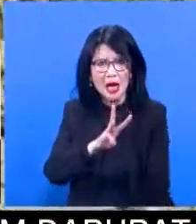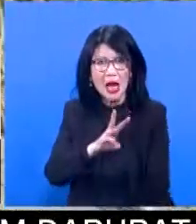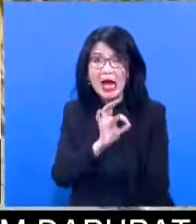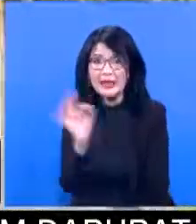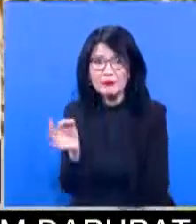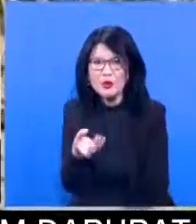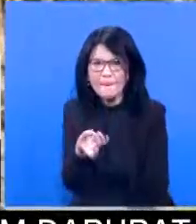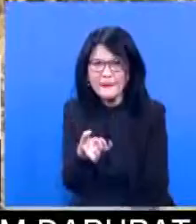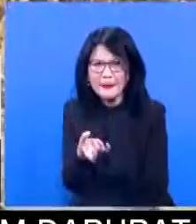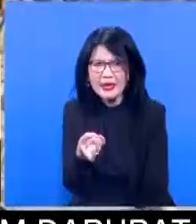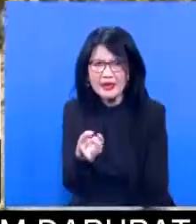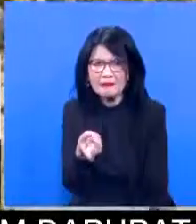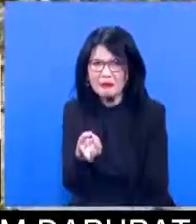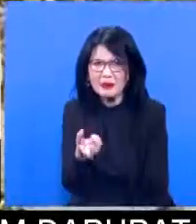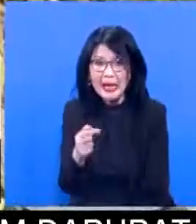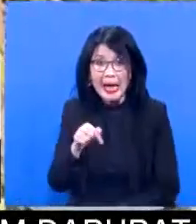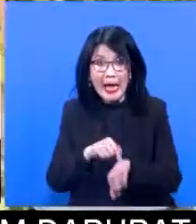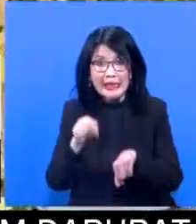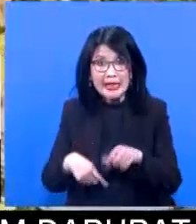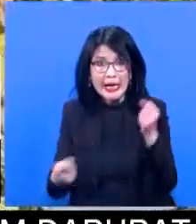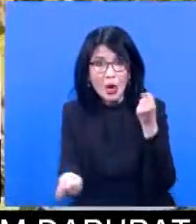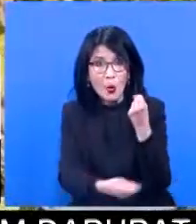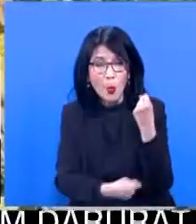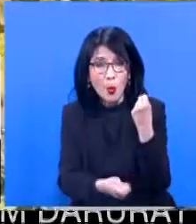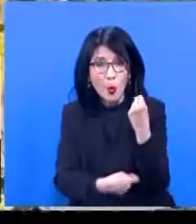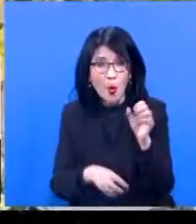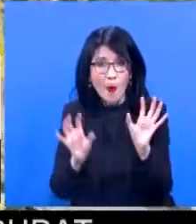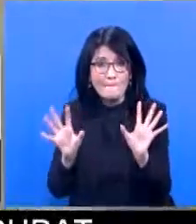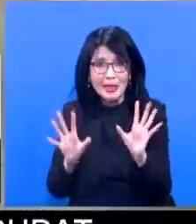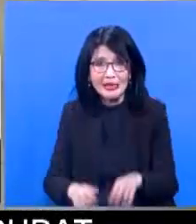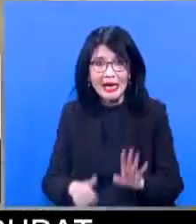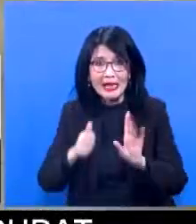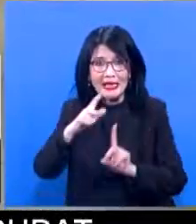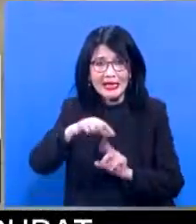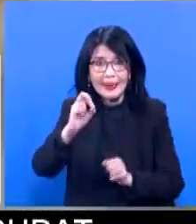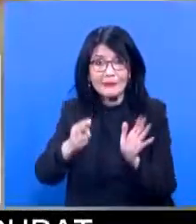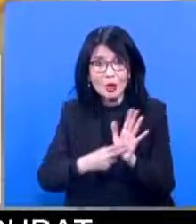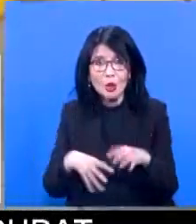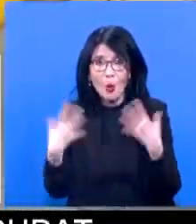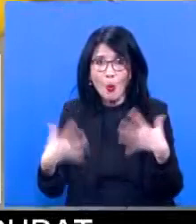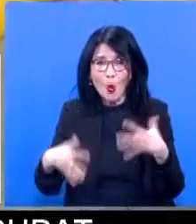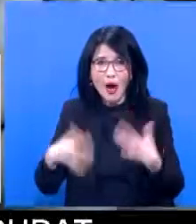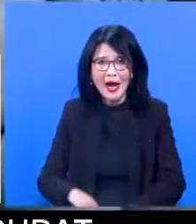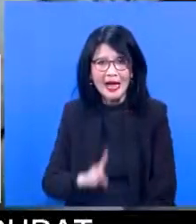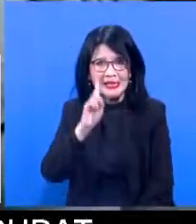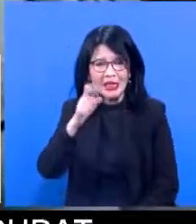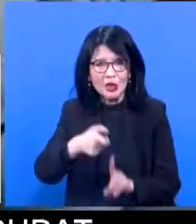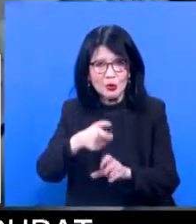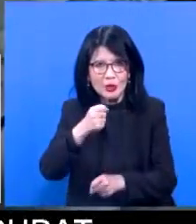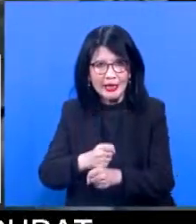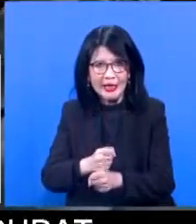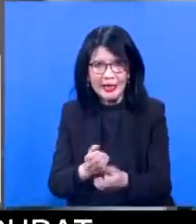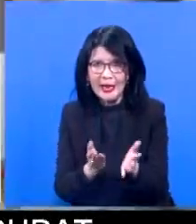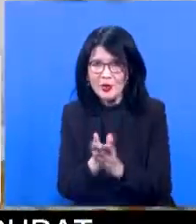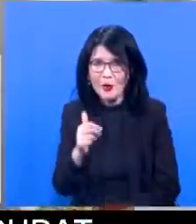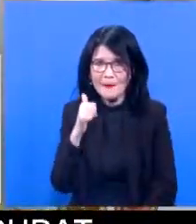bibit, minimal saat ini panen sekitar 6 ton. 1 kg buah melon kualitas